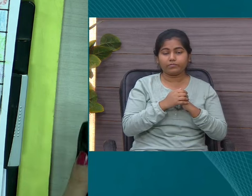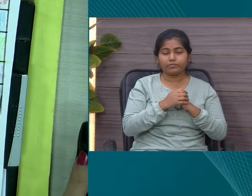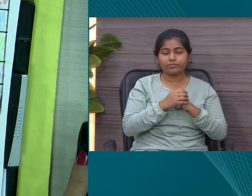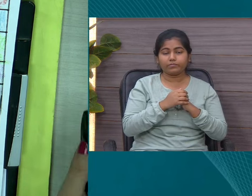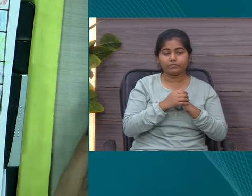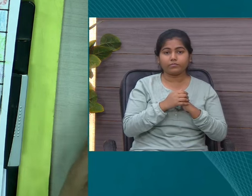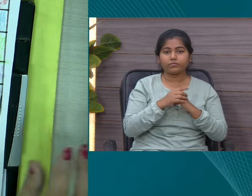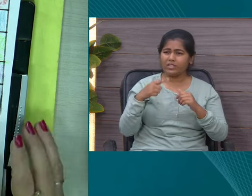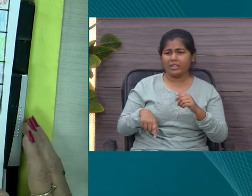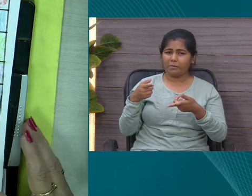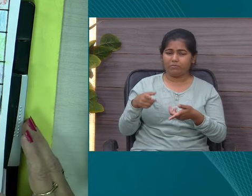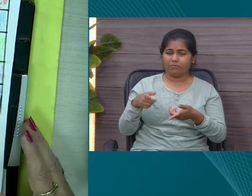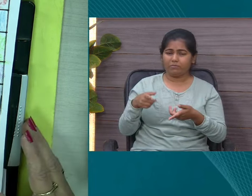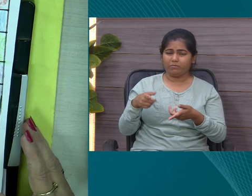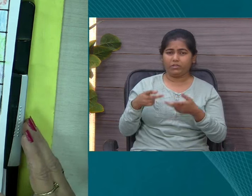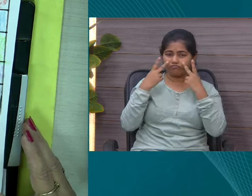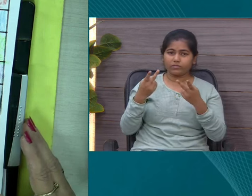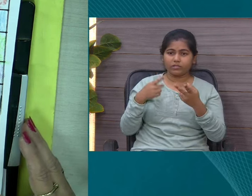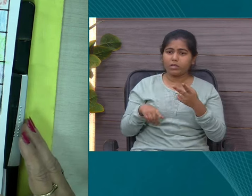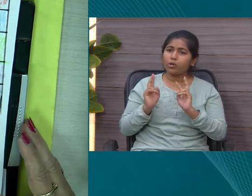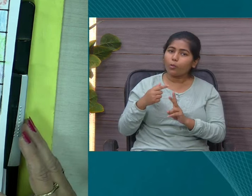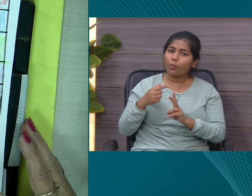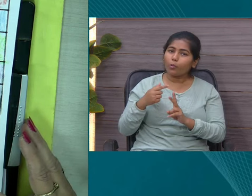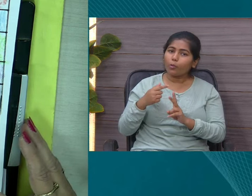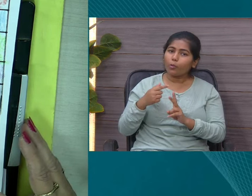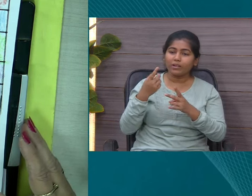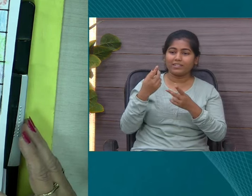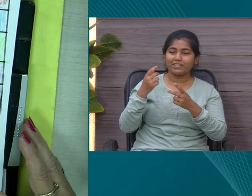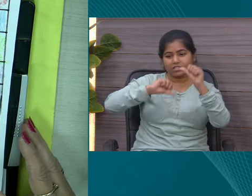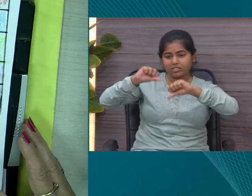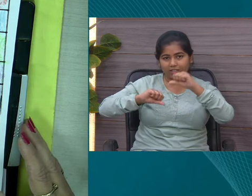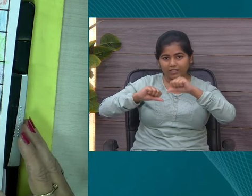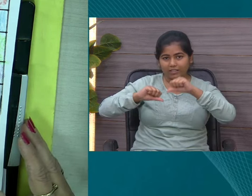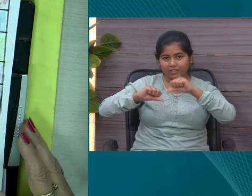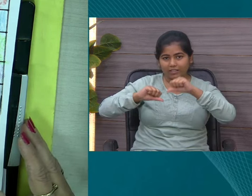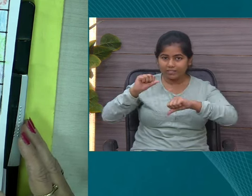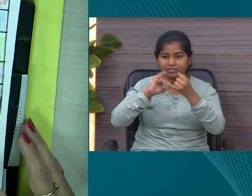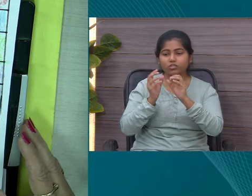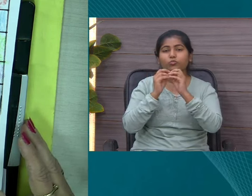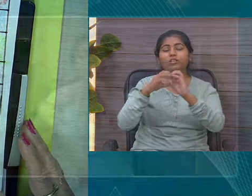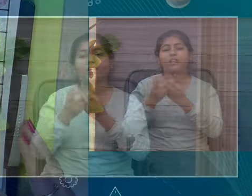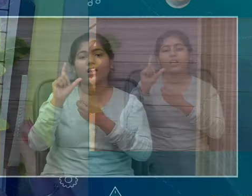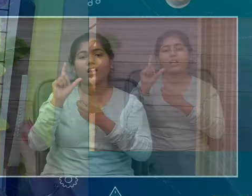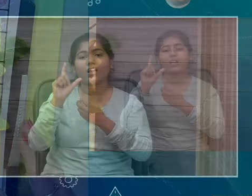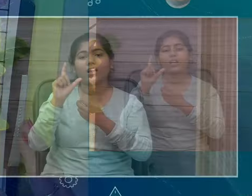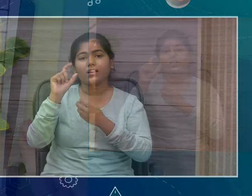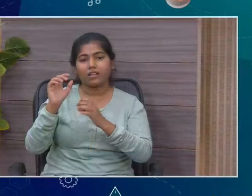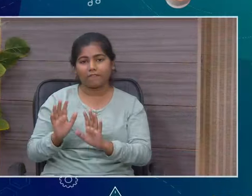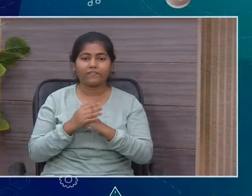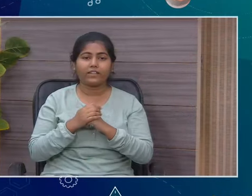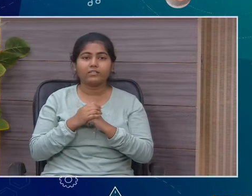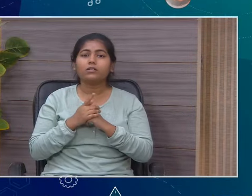अब यहाँ पर देखिए चूंकि ये संभवतः हमारी कक्षा चूंकि साइंस है आज क्लास 10th है जी